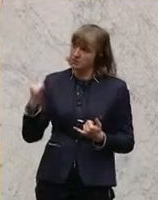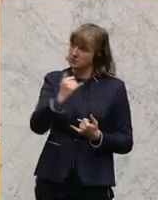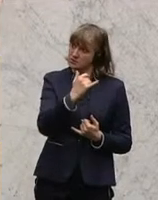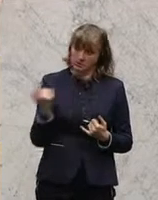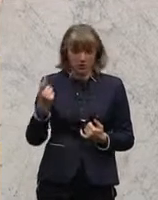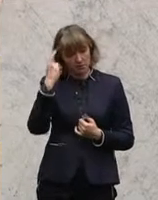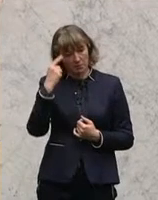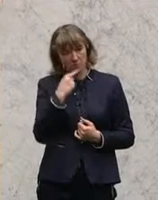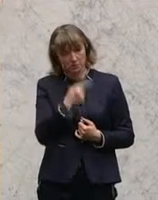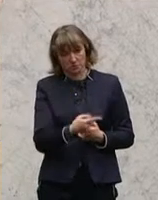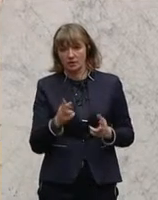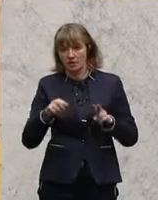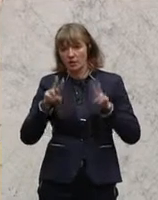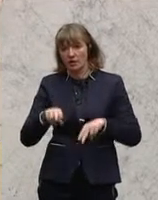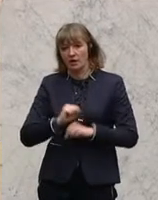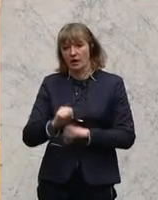Die Rechtsanwaltskammer: